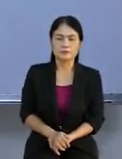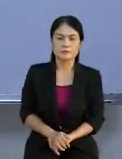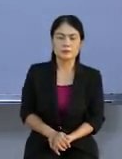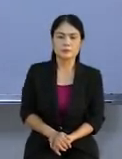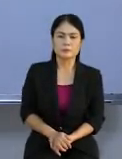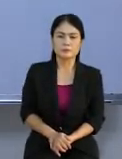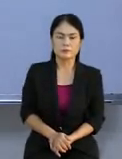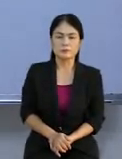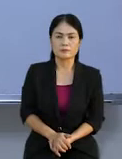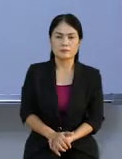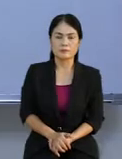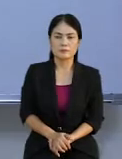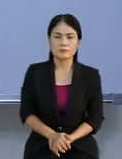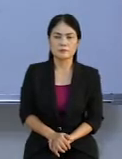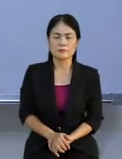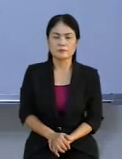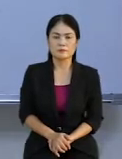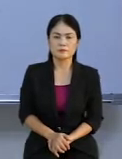ta